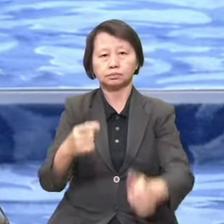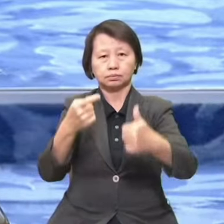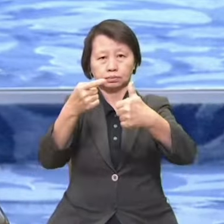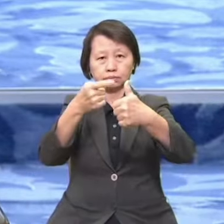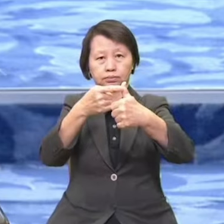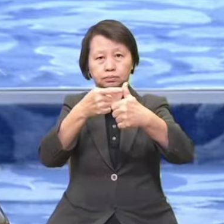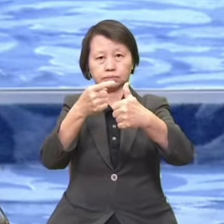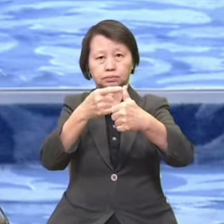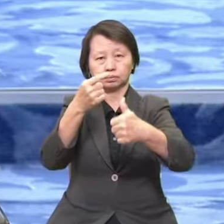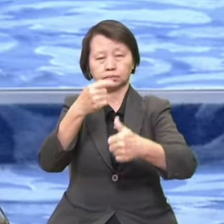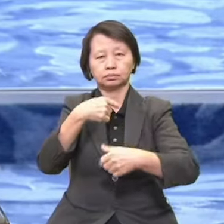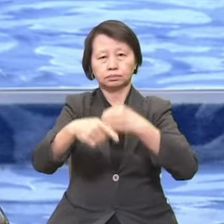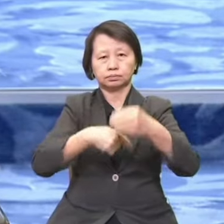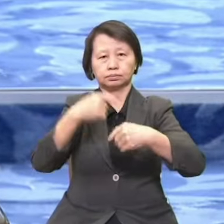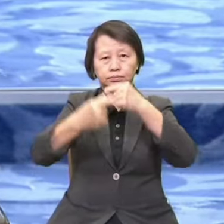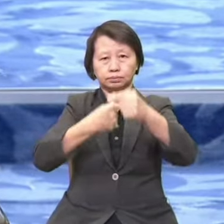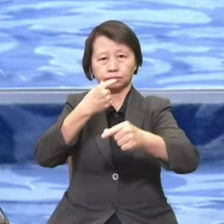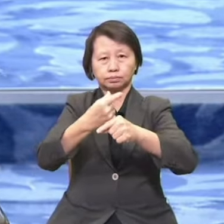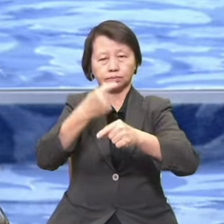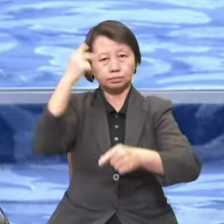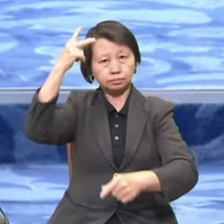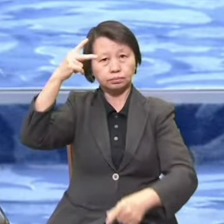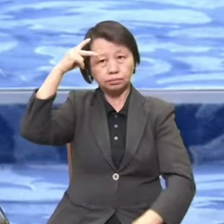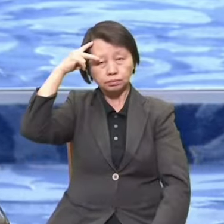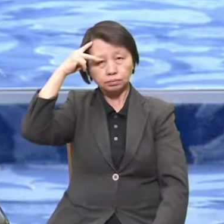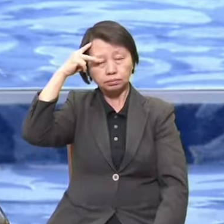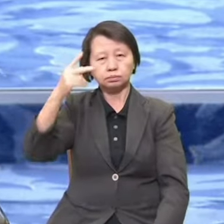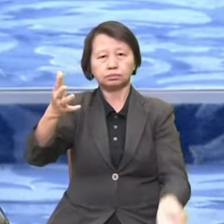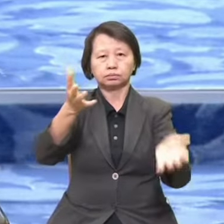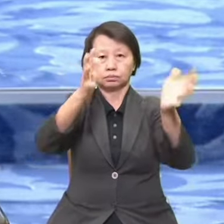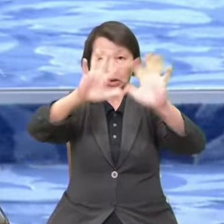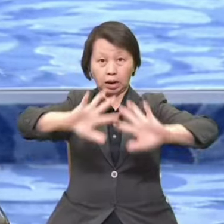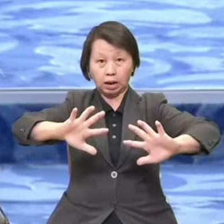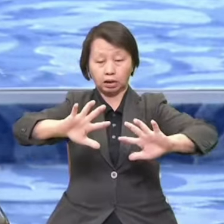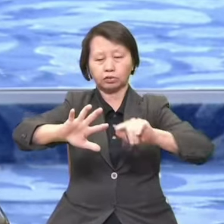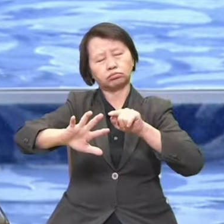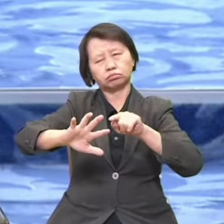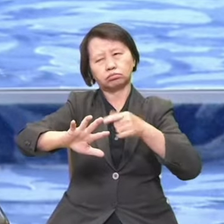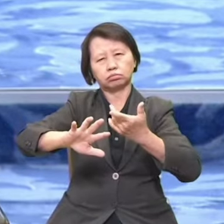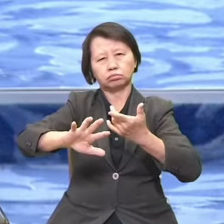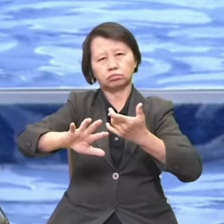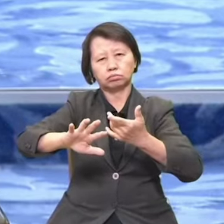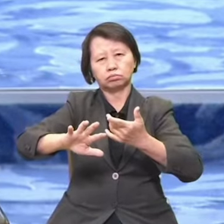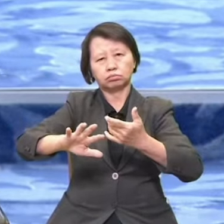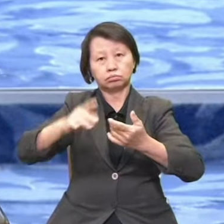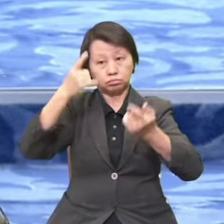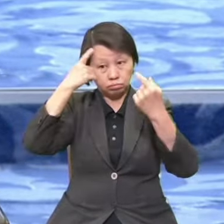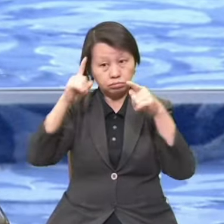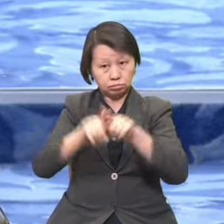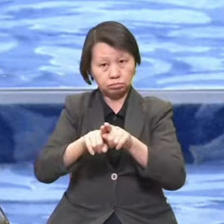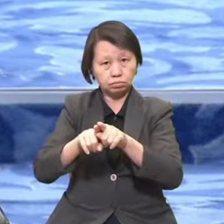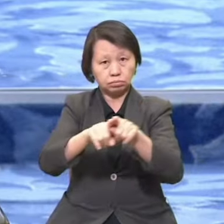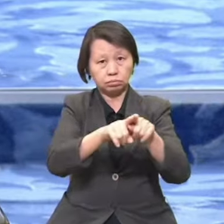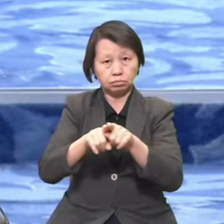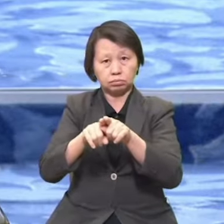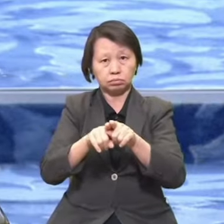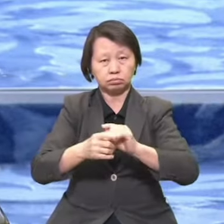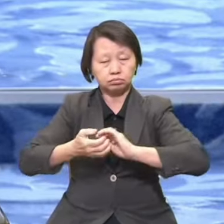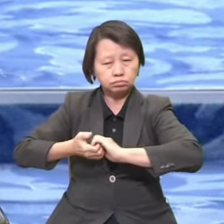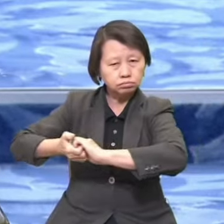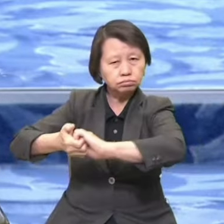soal kerangka geopolitik ASEAN capai kesepakatan soal